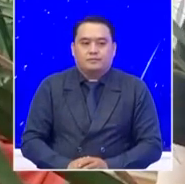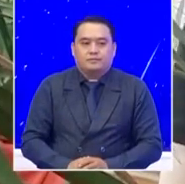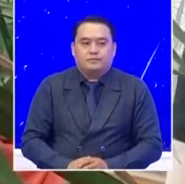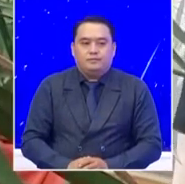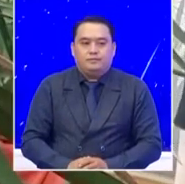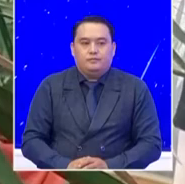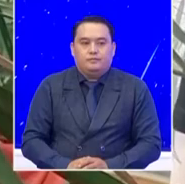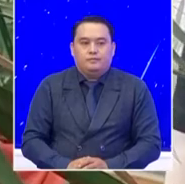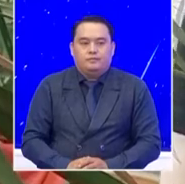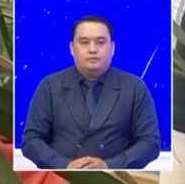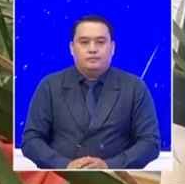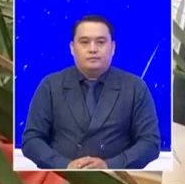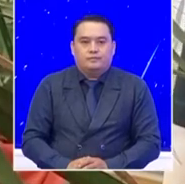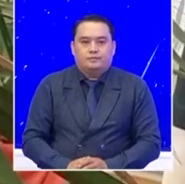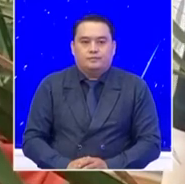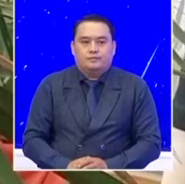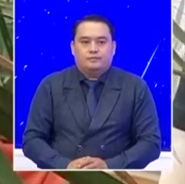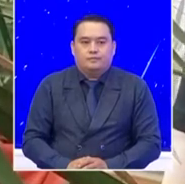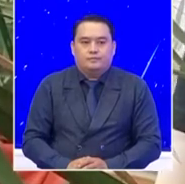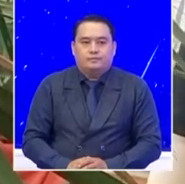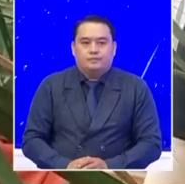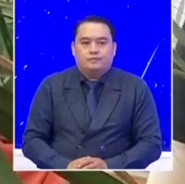отнимайте солнце у детей